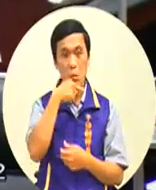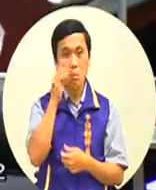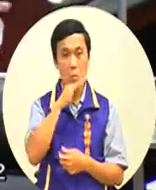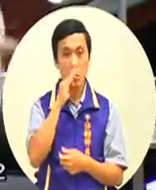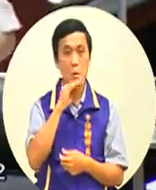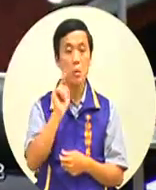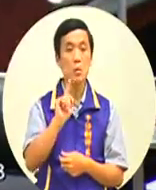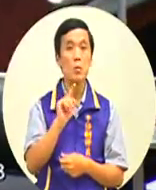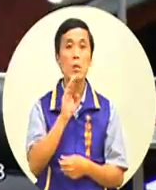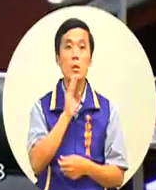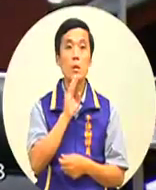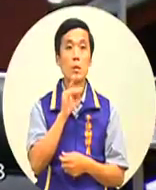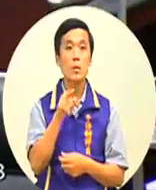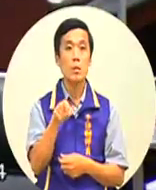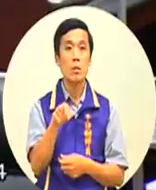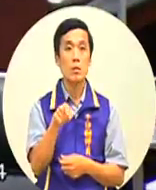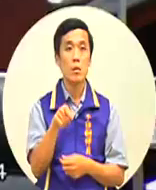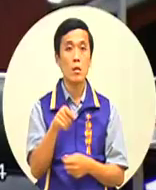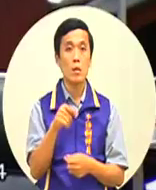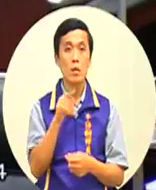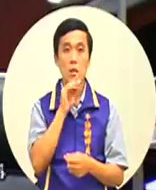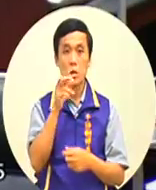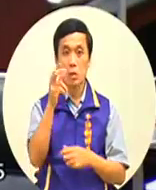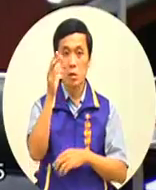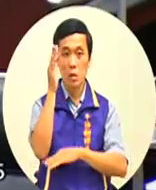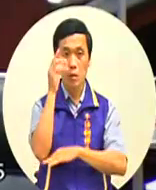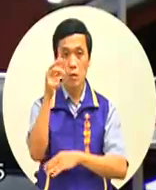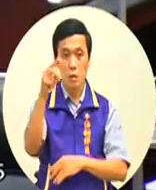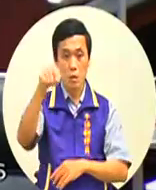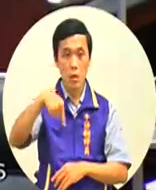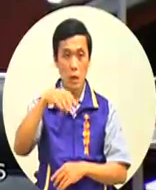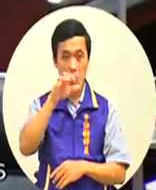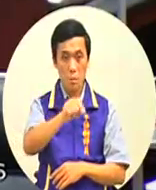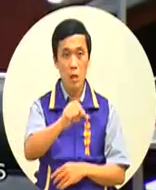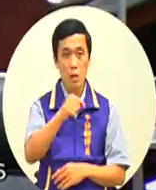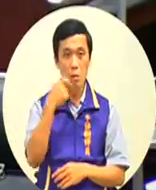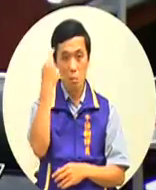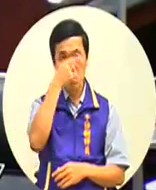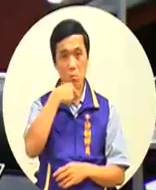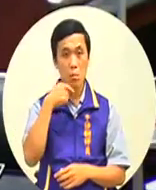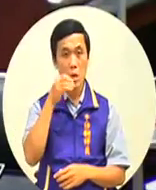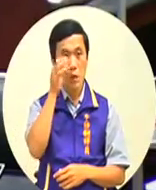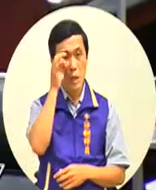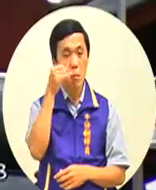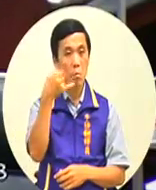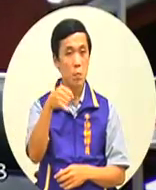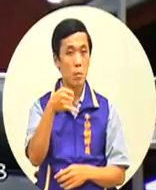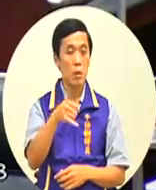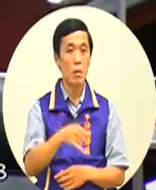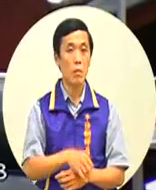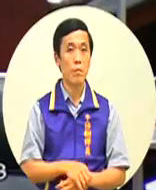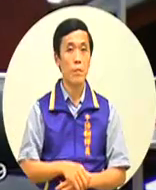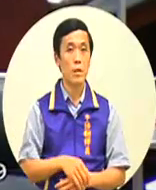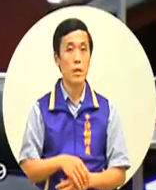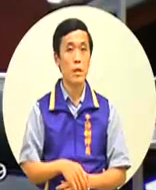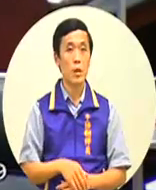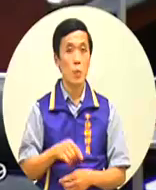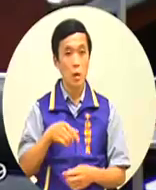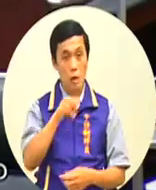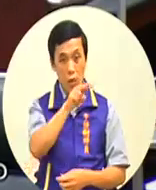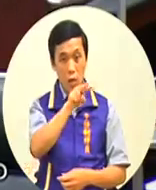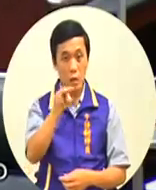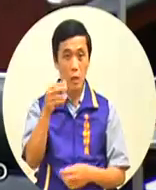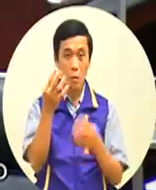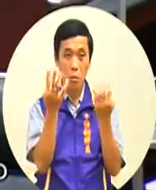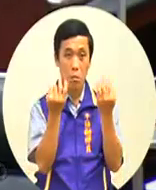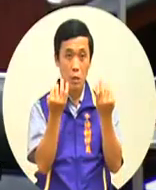是用店面要来掠的，嘛是啊伫遐面臭臭啦，讲真的啦，啊，迄发的数字啦，唔